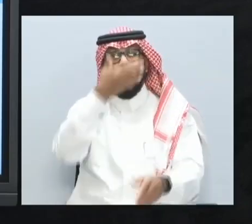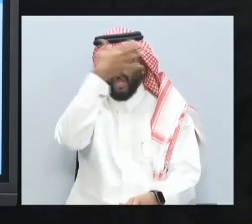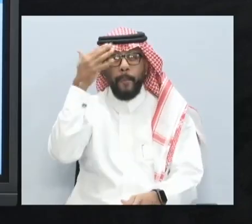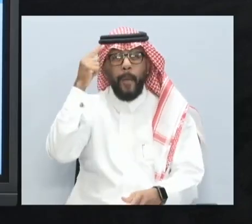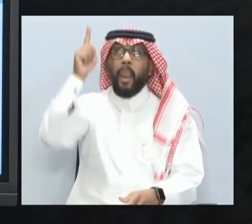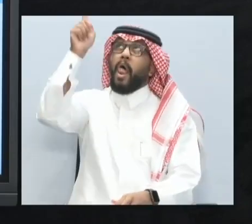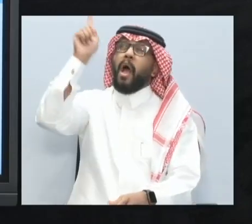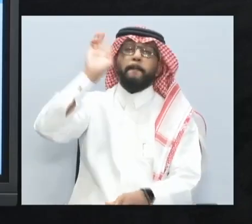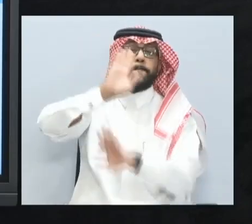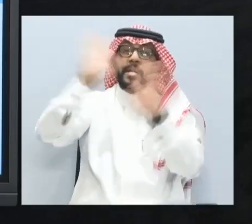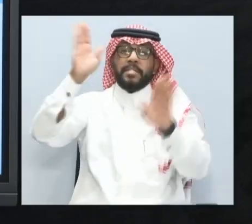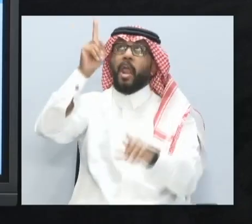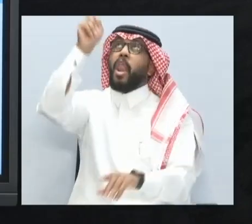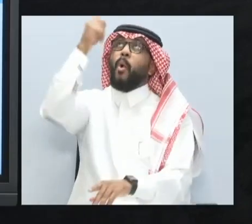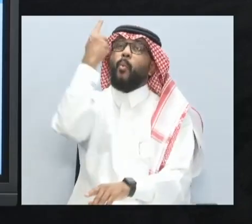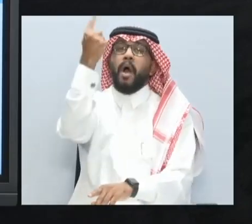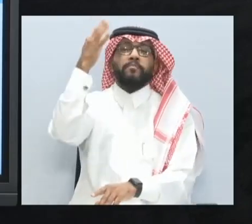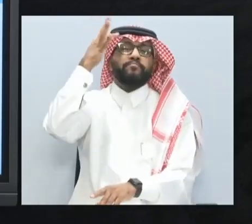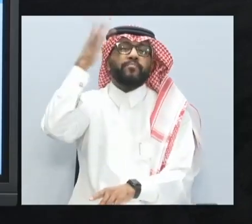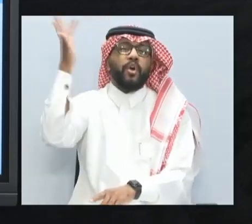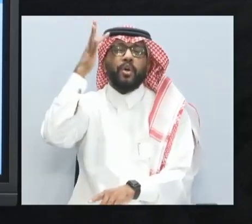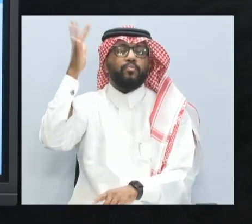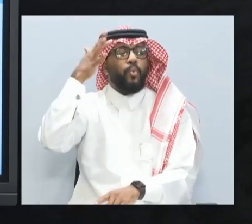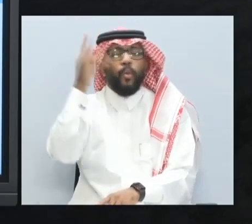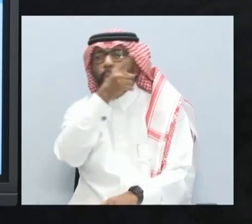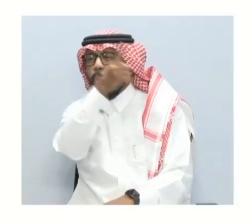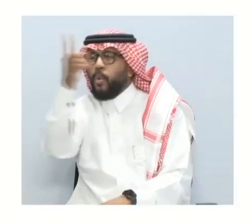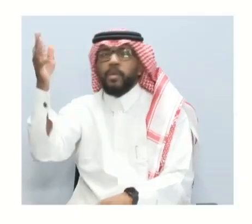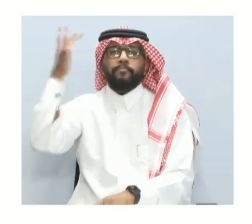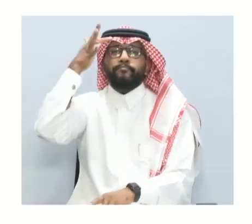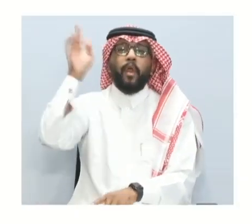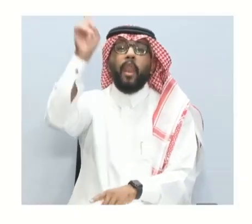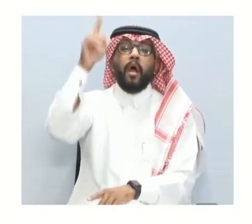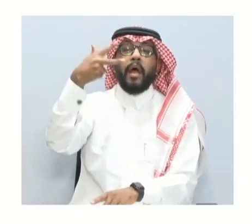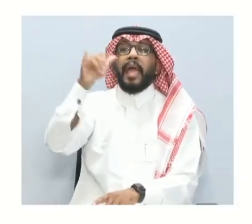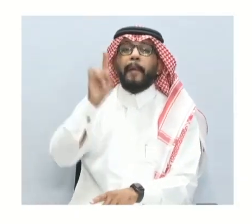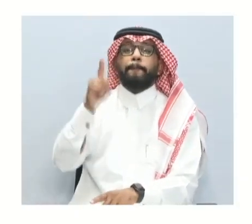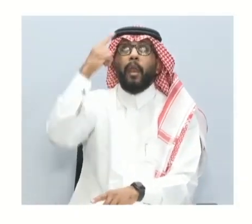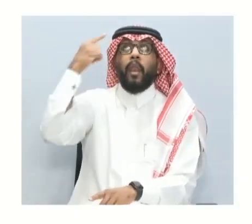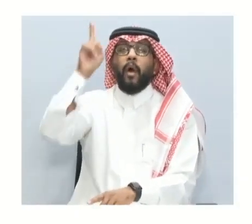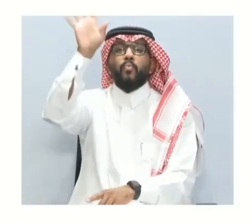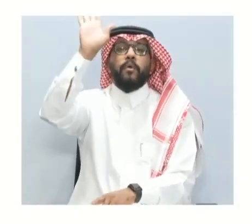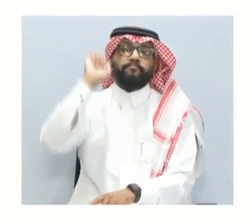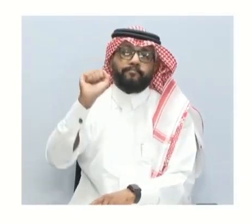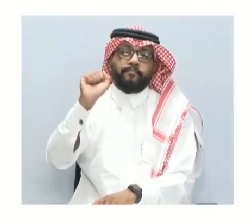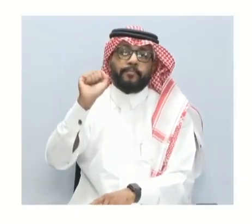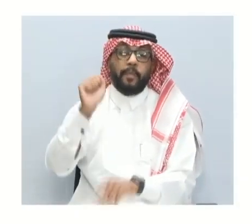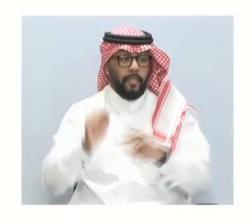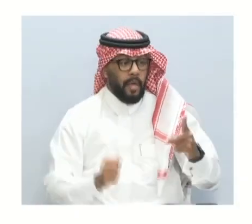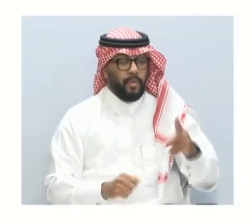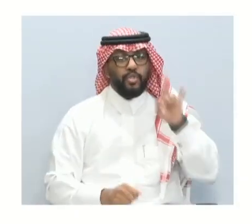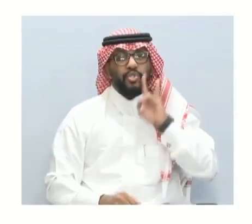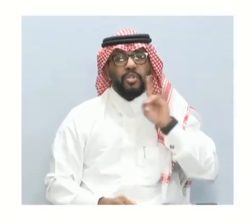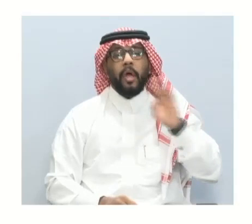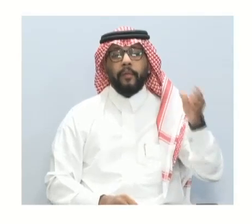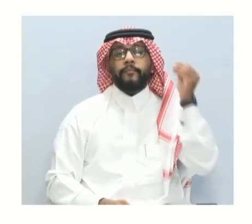الغيب المطلق لا يعلمه الا الله سبحانه وتعالى فتعريف هو الدعاء علم الغيب ومعرفه الاسرار والاخبار